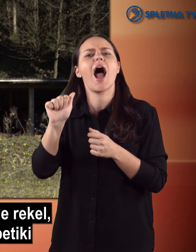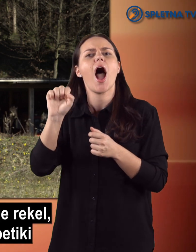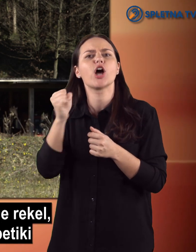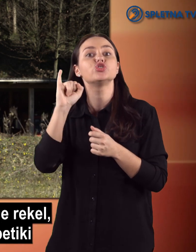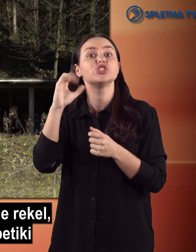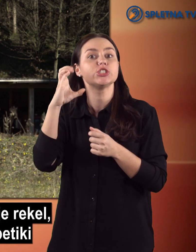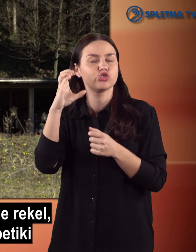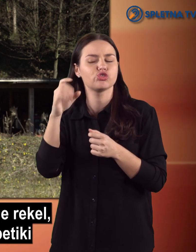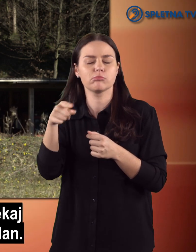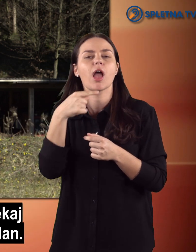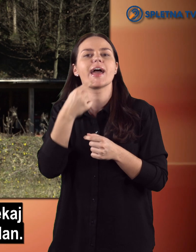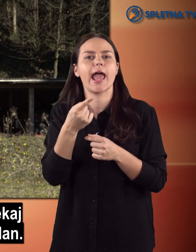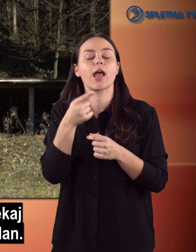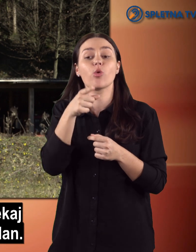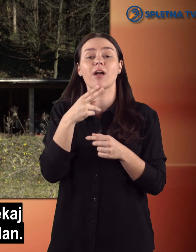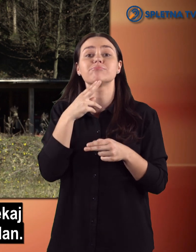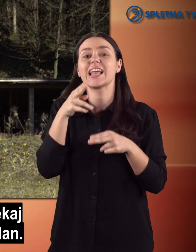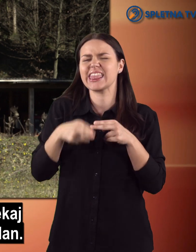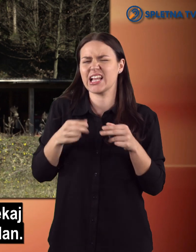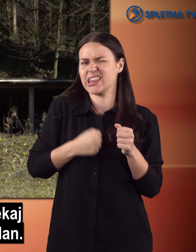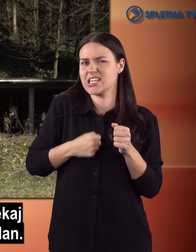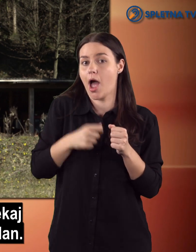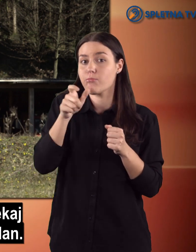bi diabetiki požvečili